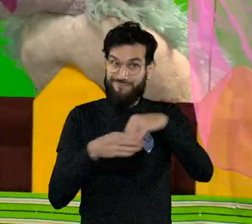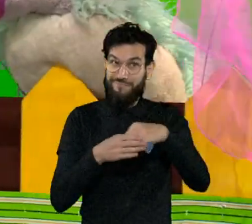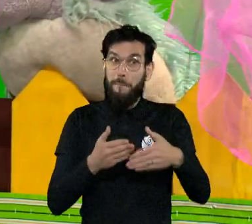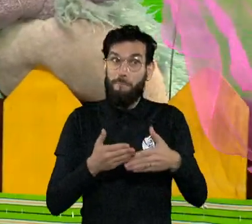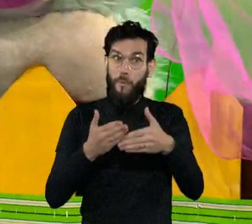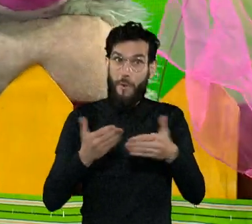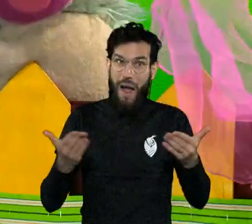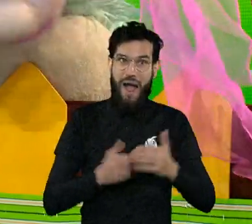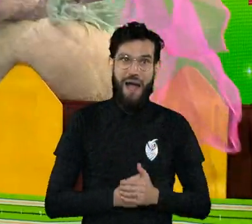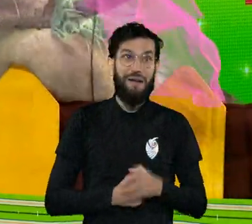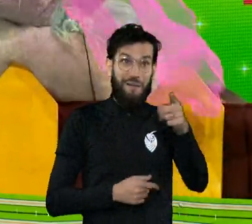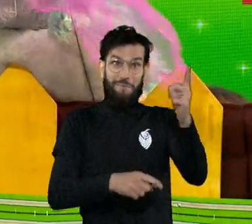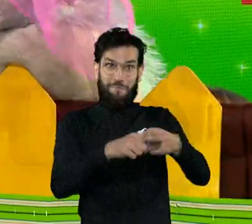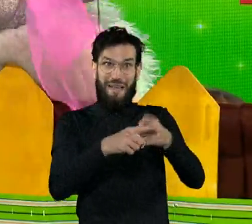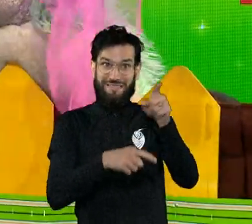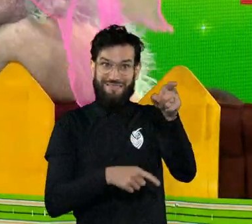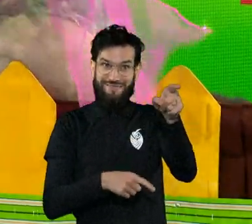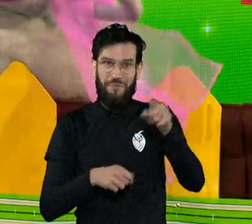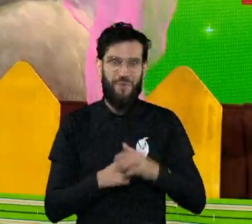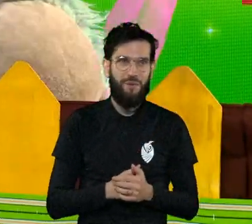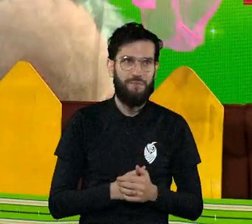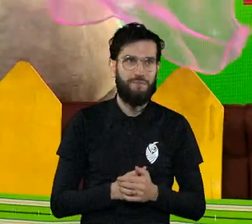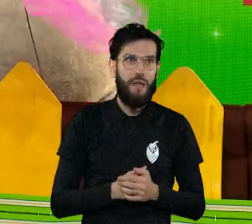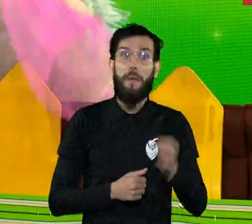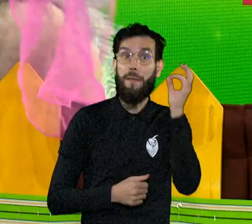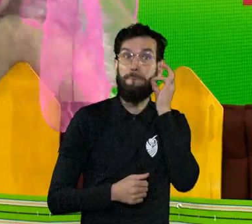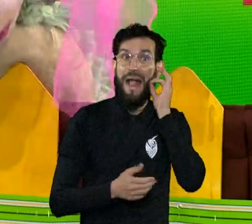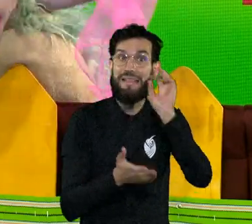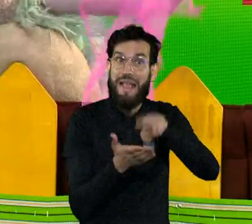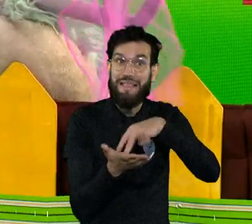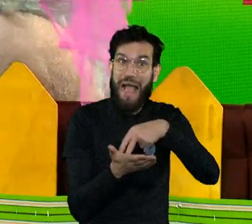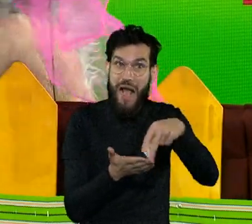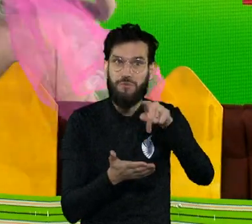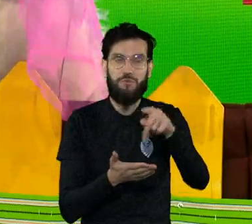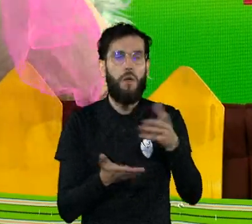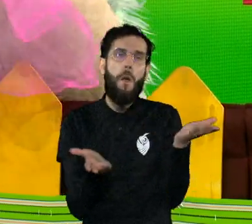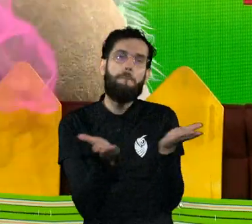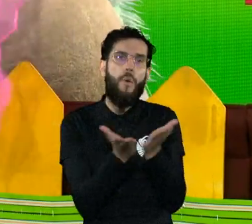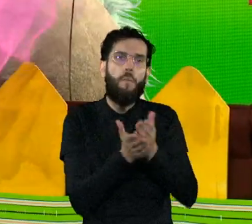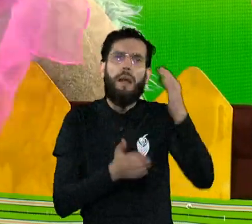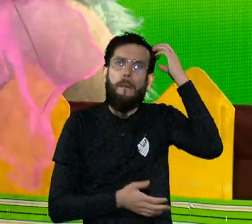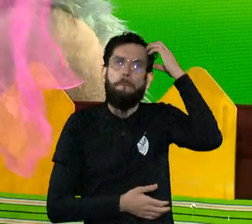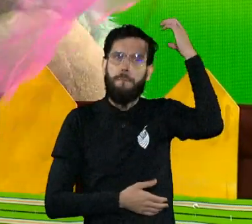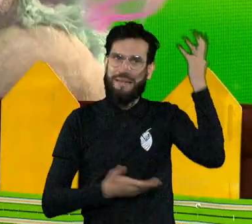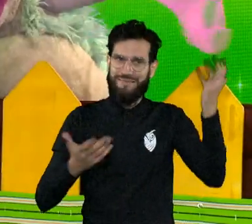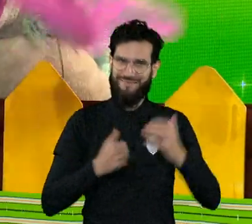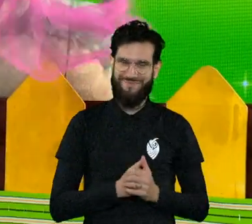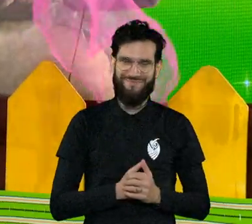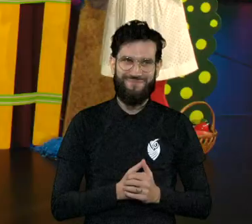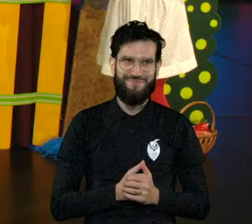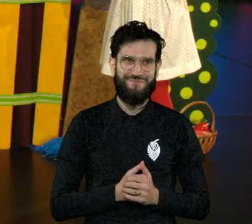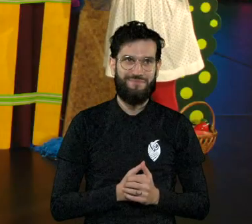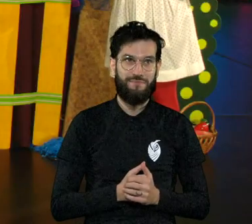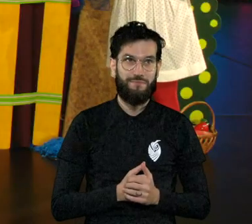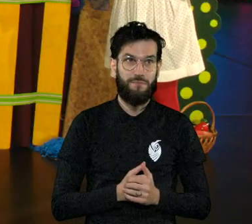oni. Ďakujem, Murko. Aby sme mohli tak krásne tancovať ako princezne a princovia na bále.